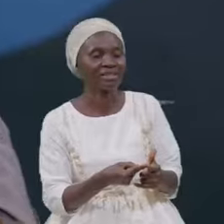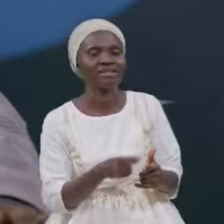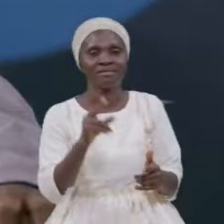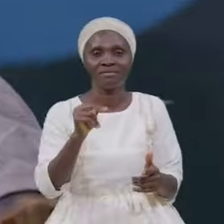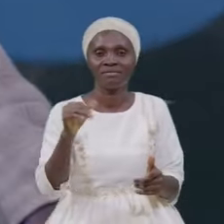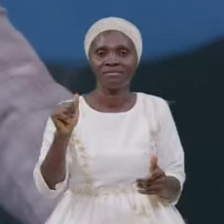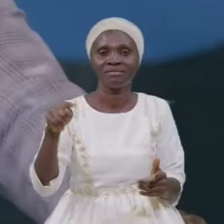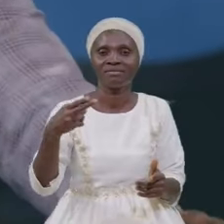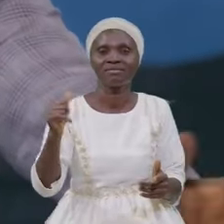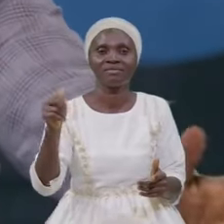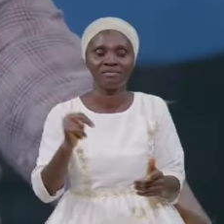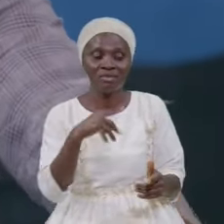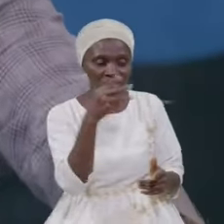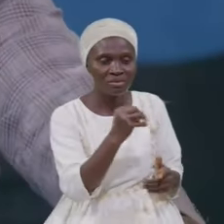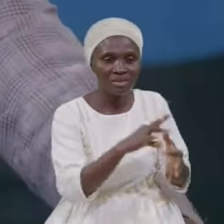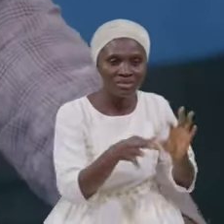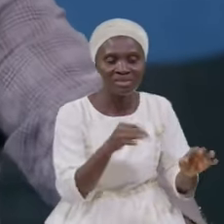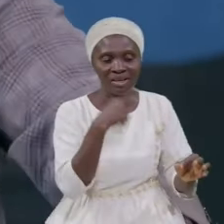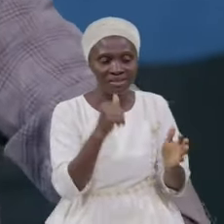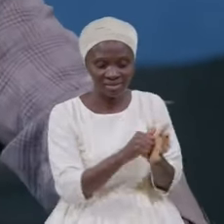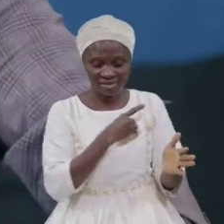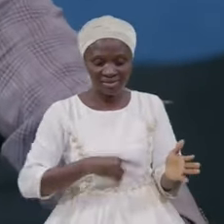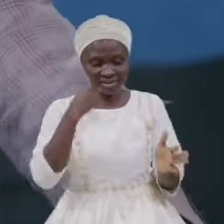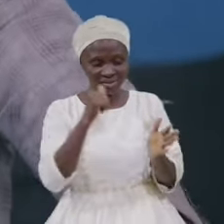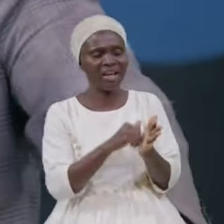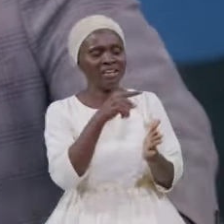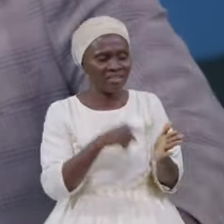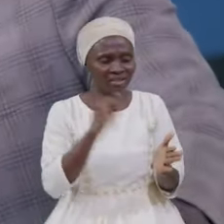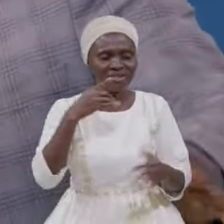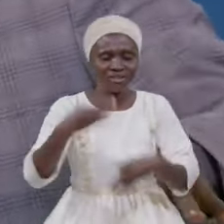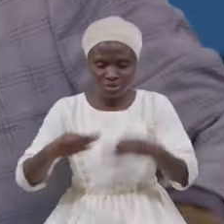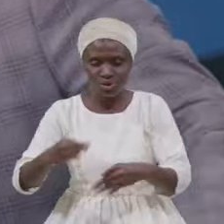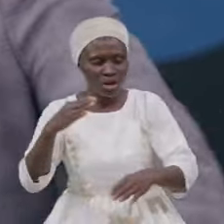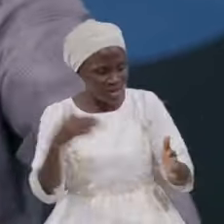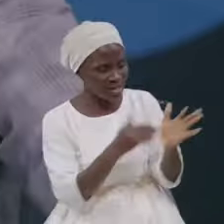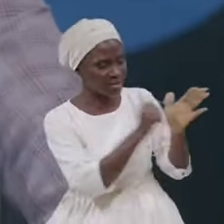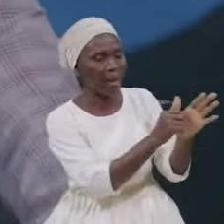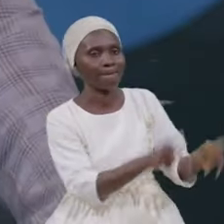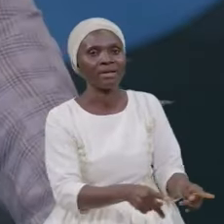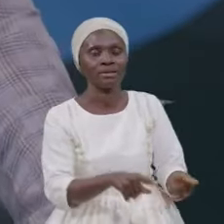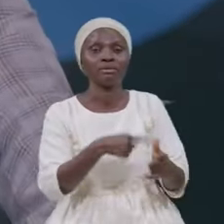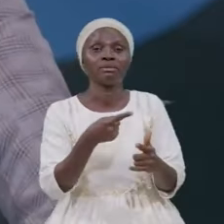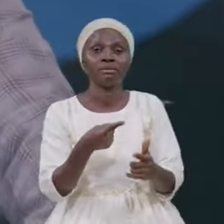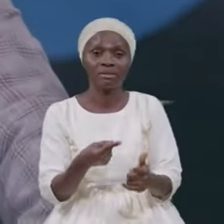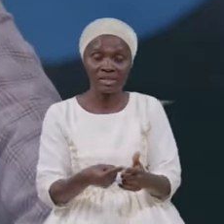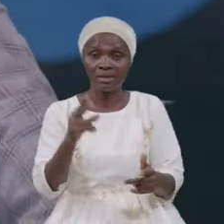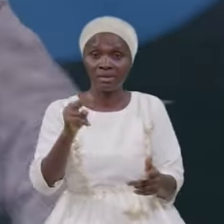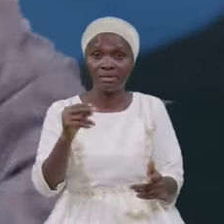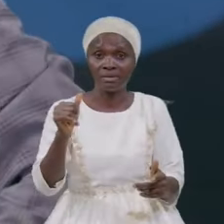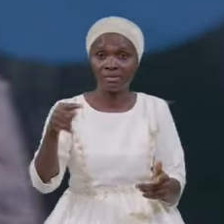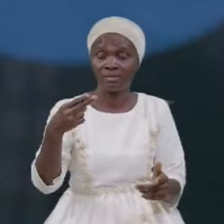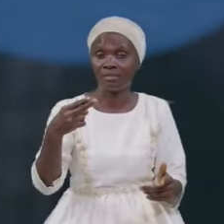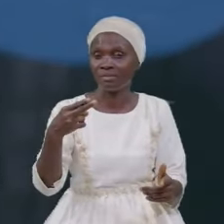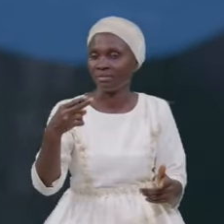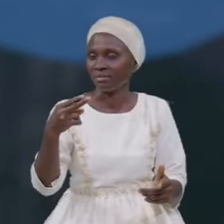l'a fixé du doigt pour dire, c'est toi l'homme. Et cela l'a brisé. David, ce jour-là, a